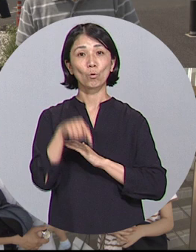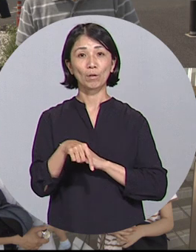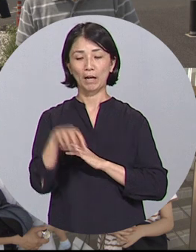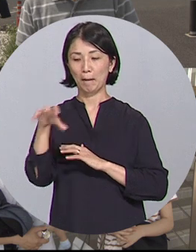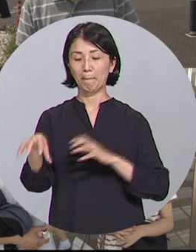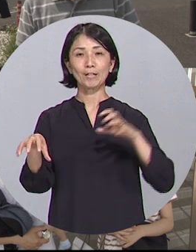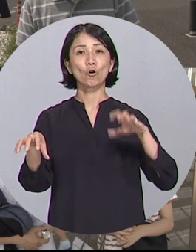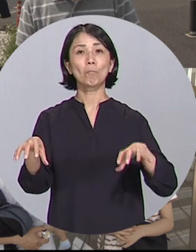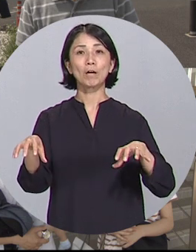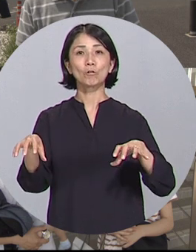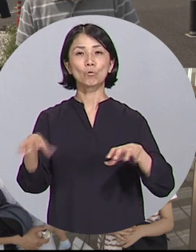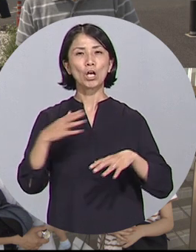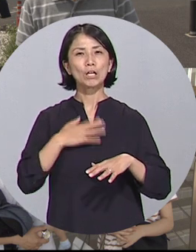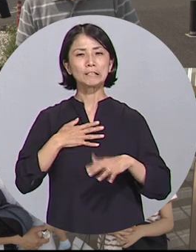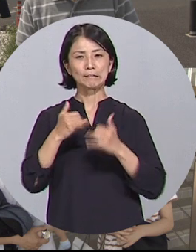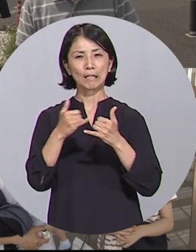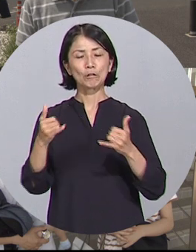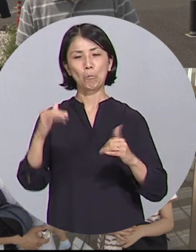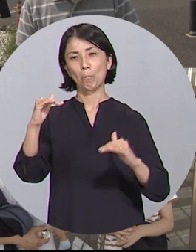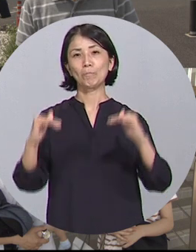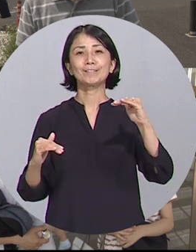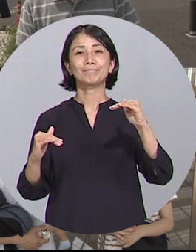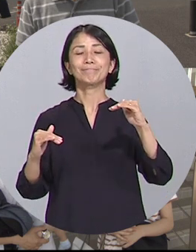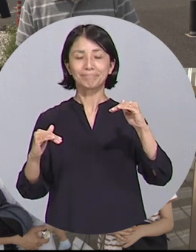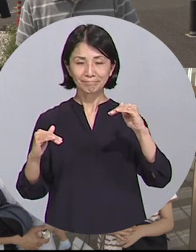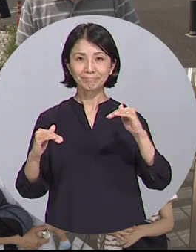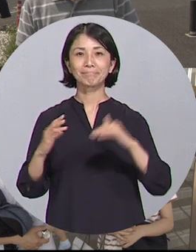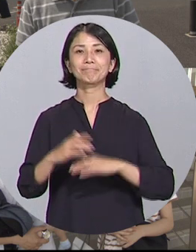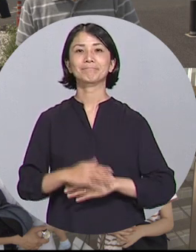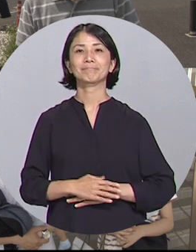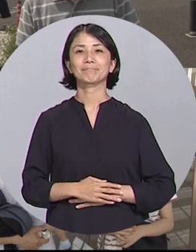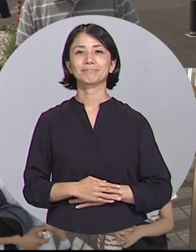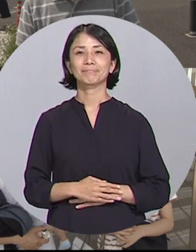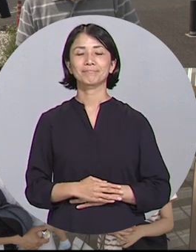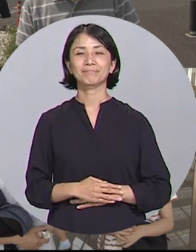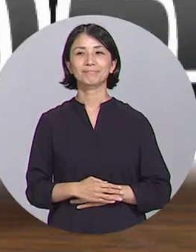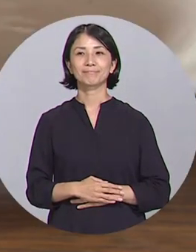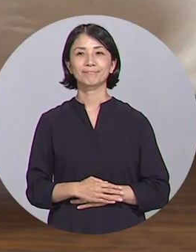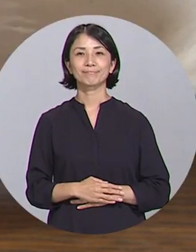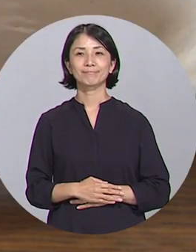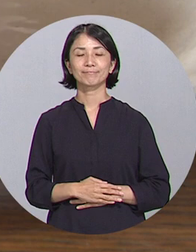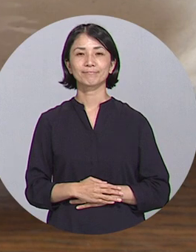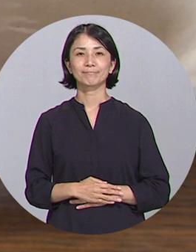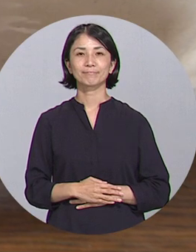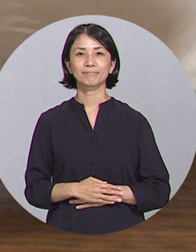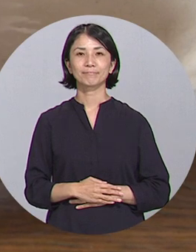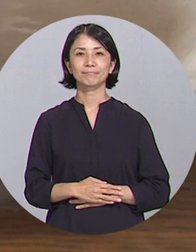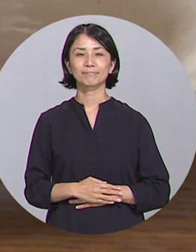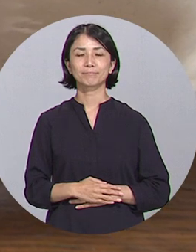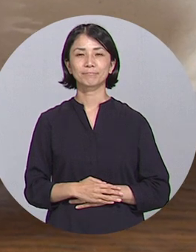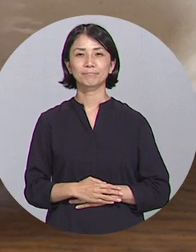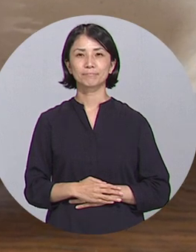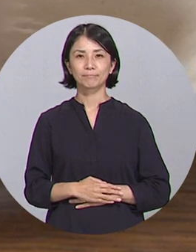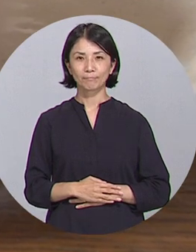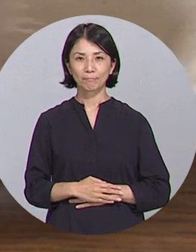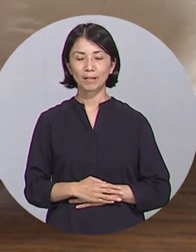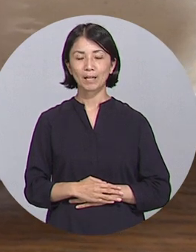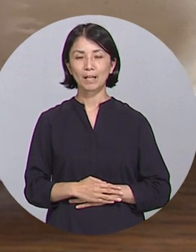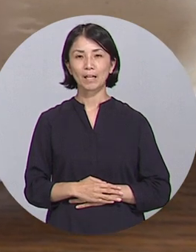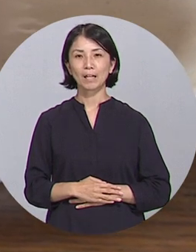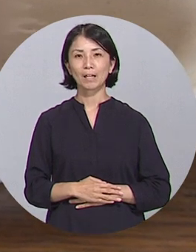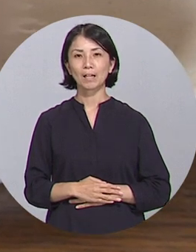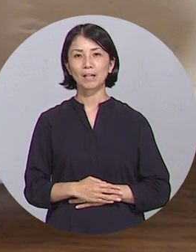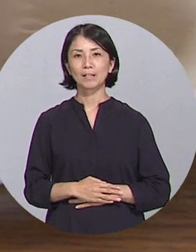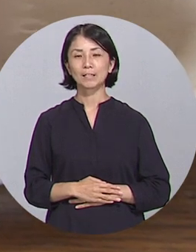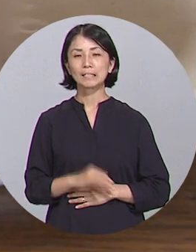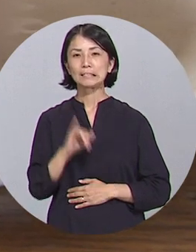内でもエリアが少し違うだけで認知度は全く違う結果になりました。果たして鴻巣市の皆さんの